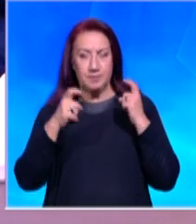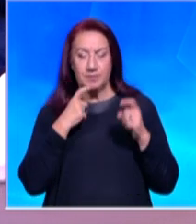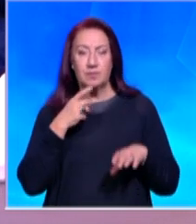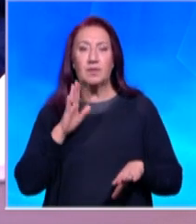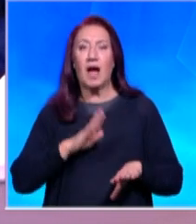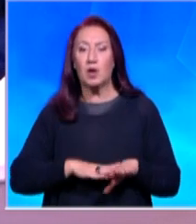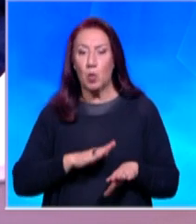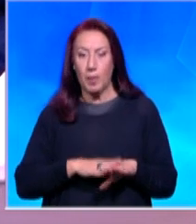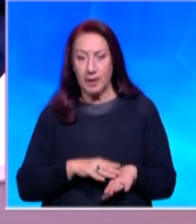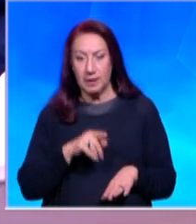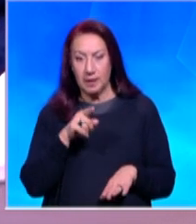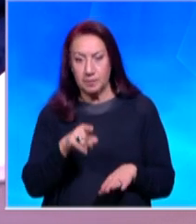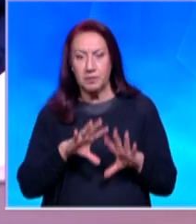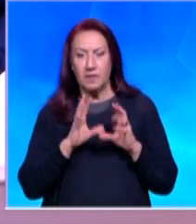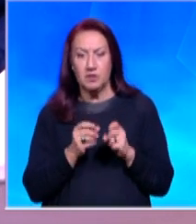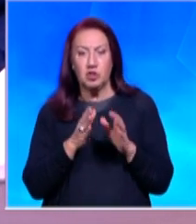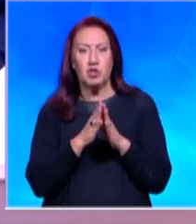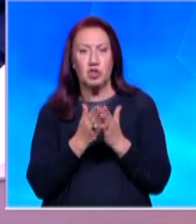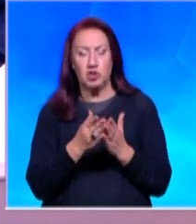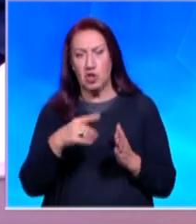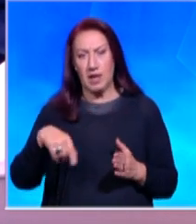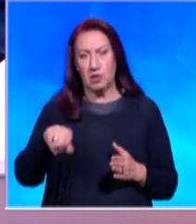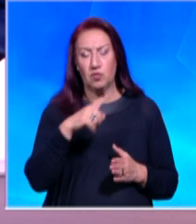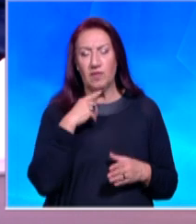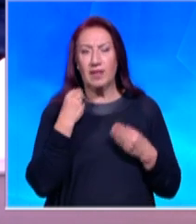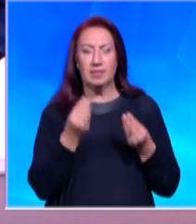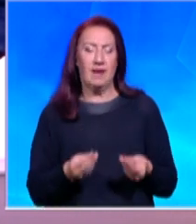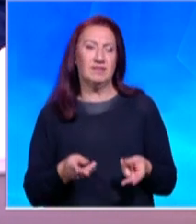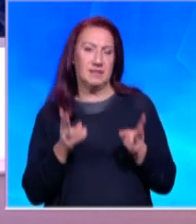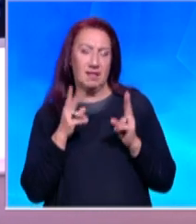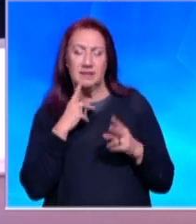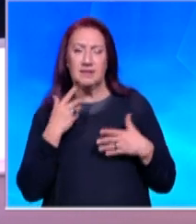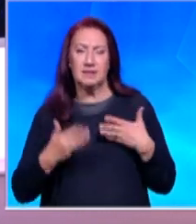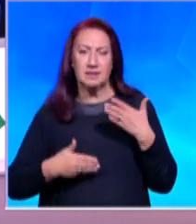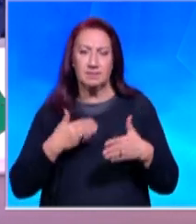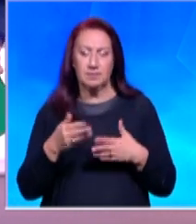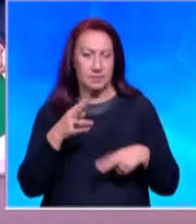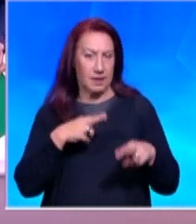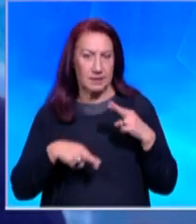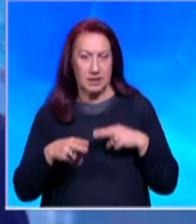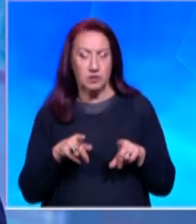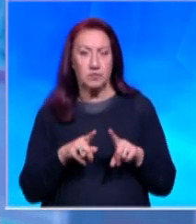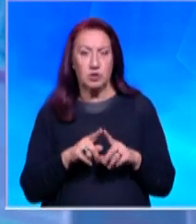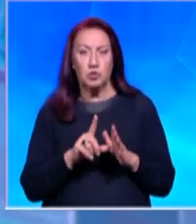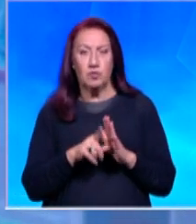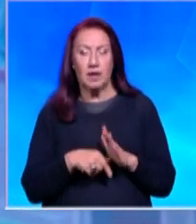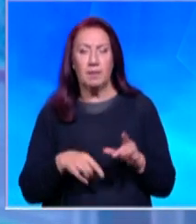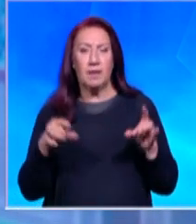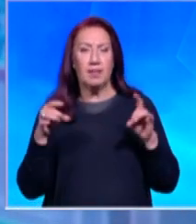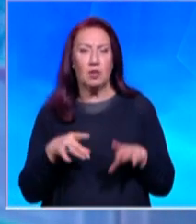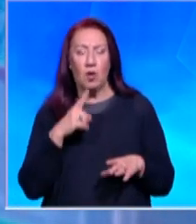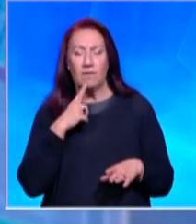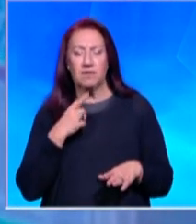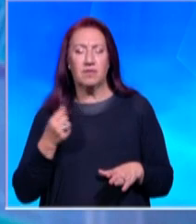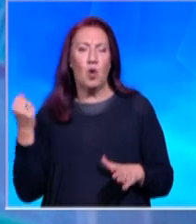и правилник всички нейни членки предварително дават съгласието си за ускорено разглеждане. В същото време нов удар по плановете на футболния съюз